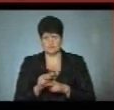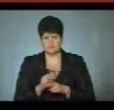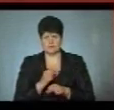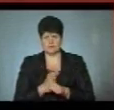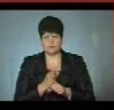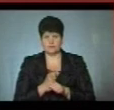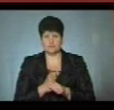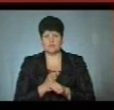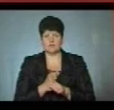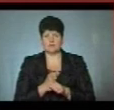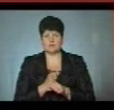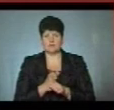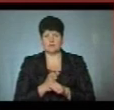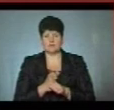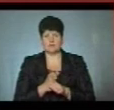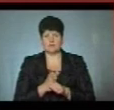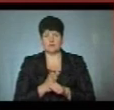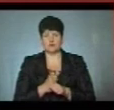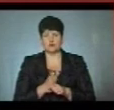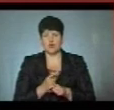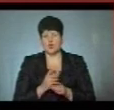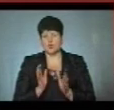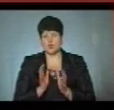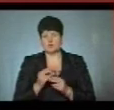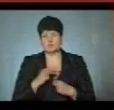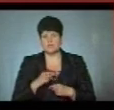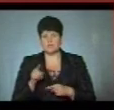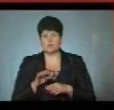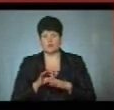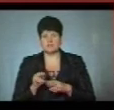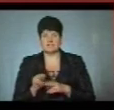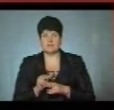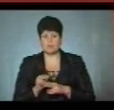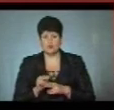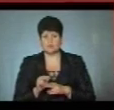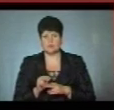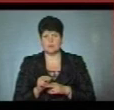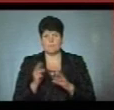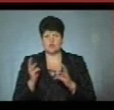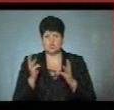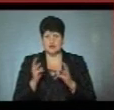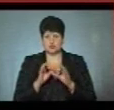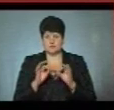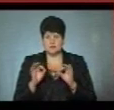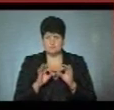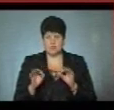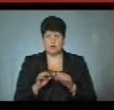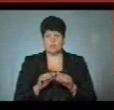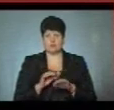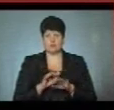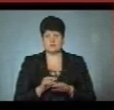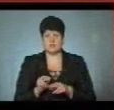роботів. Відповідно до охорони праці, як такої, проводився ремонт пожежної безпеки, проводиться ремонт